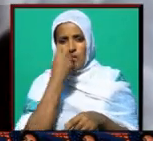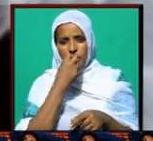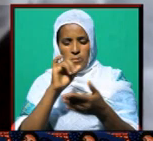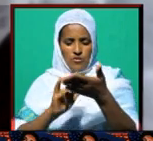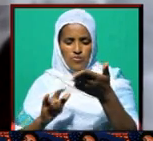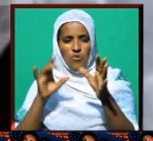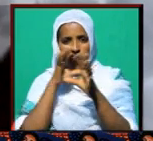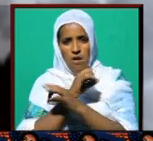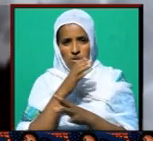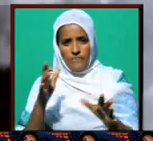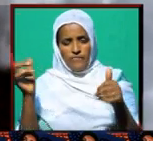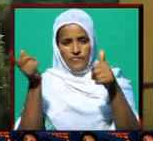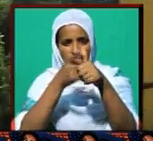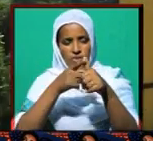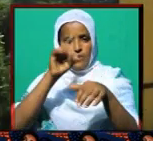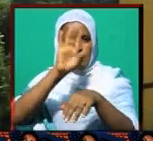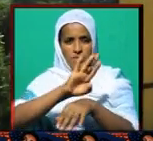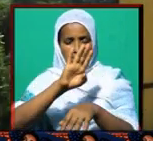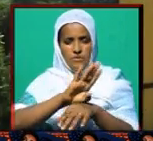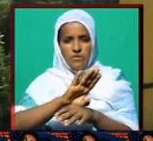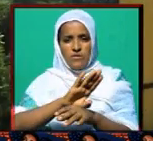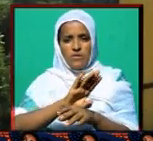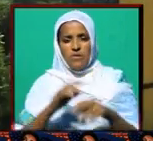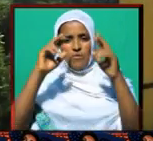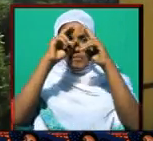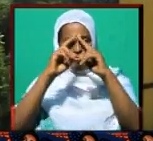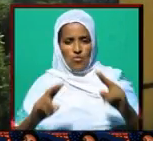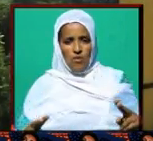ልጆች አንደበት ተዘርዝሮ አያልቅም። በመጀመሪያ ቤተ መቅደስ